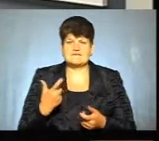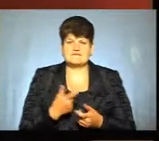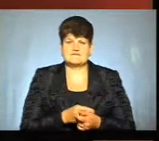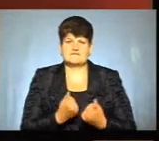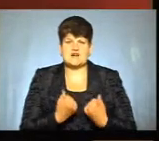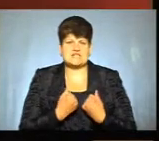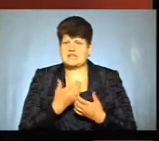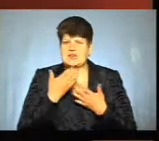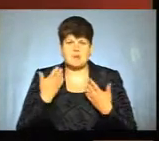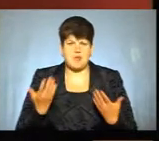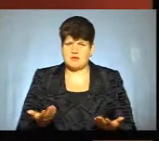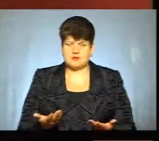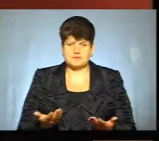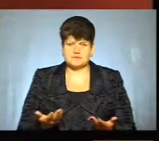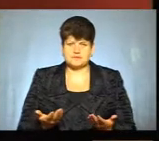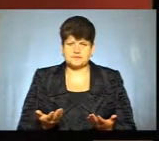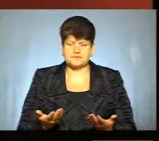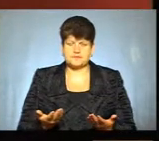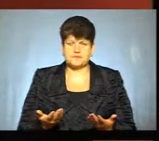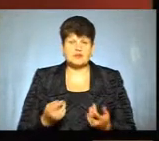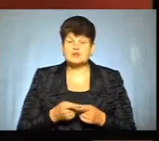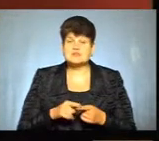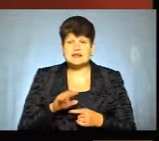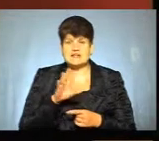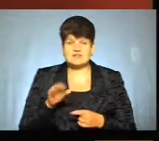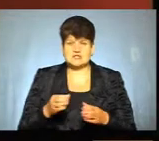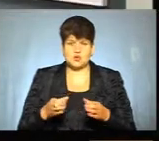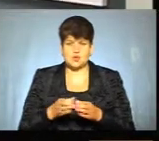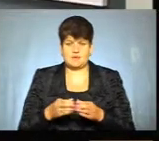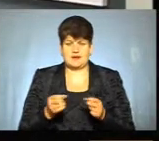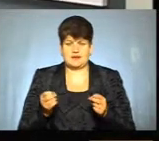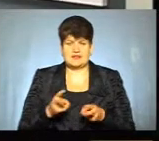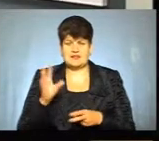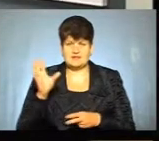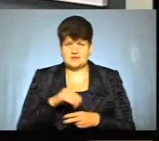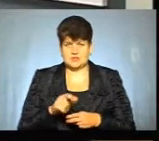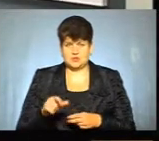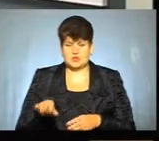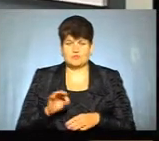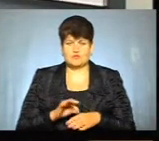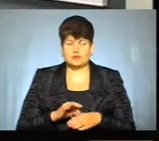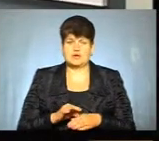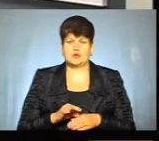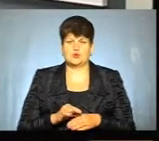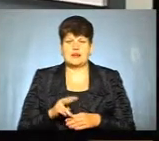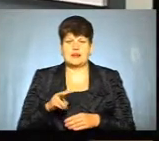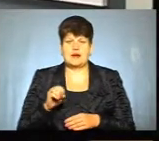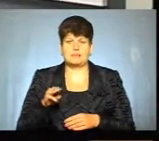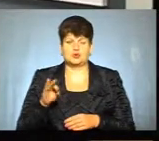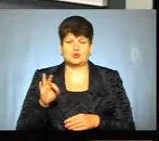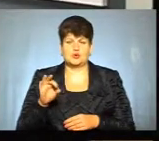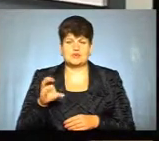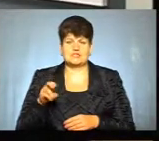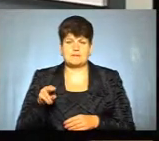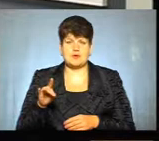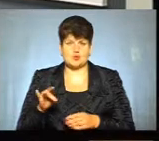немає. Ну, це ж не всі групами ризику, скажімо, не всі люди хворіють на лептоспіроз. Групами ризику зазвичай